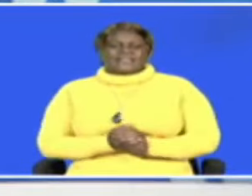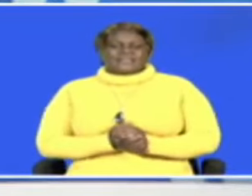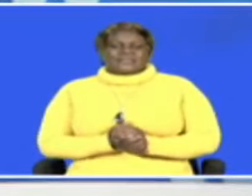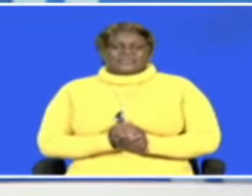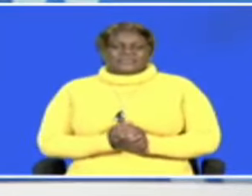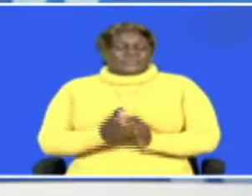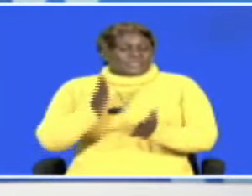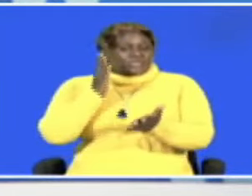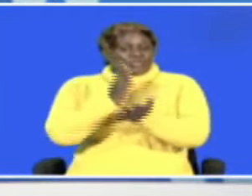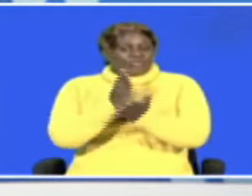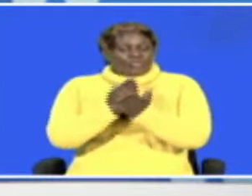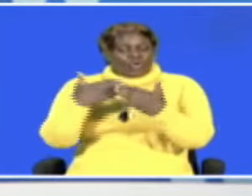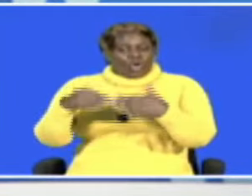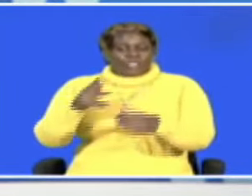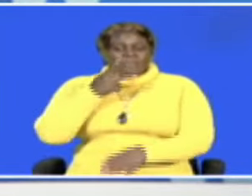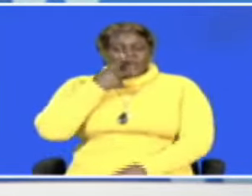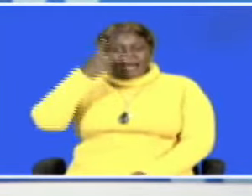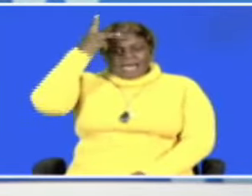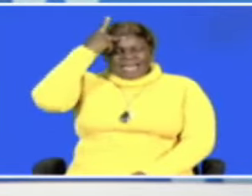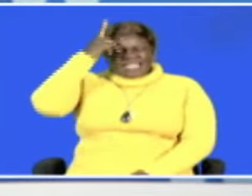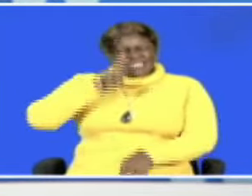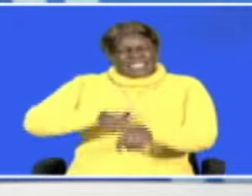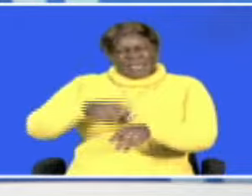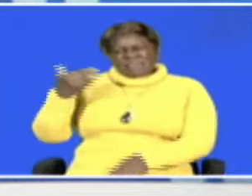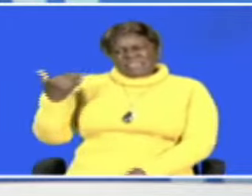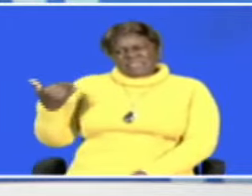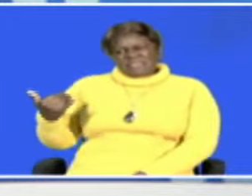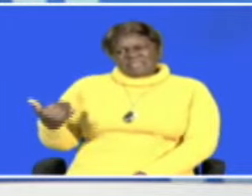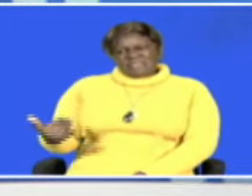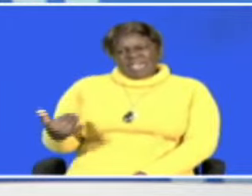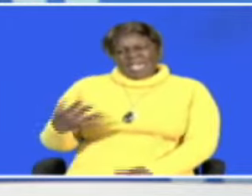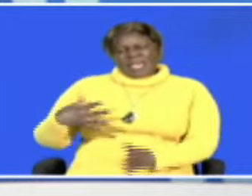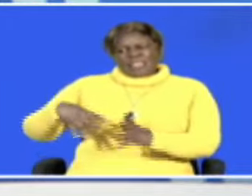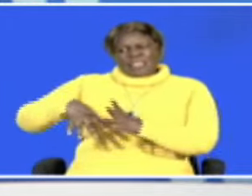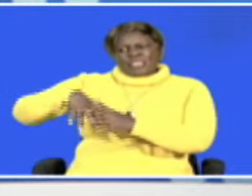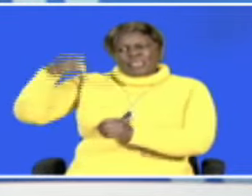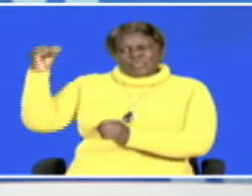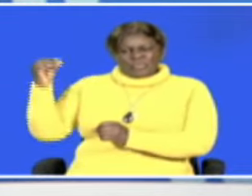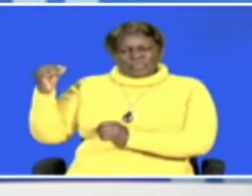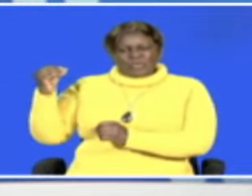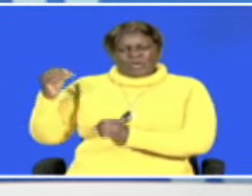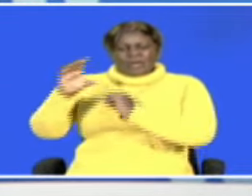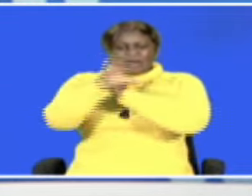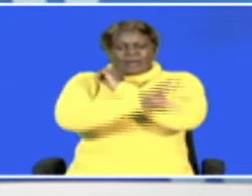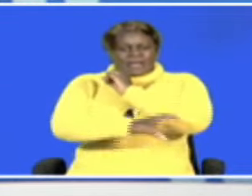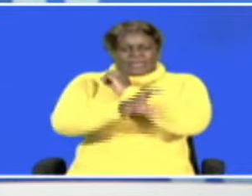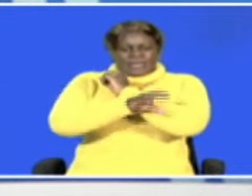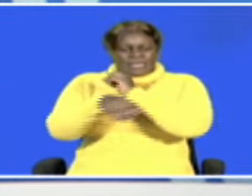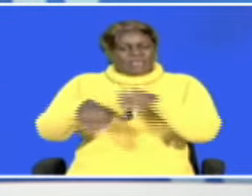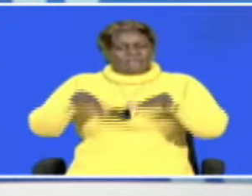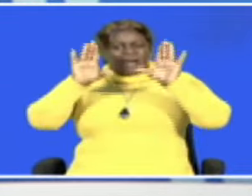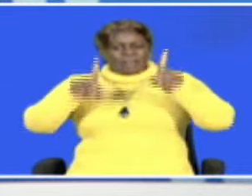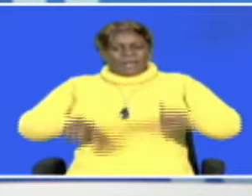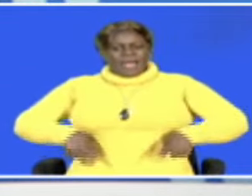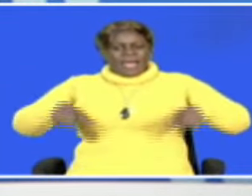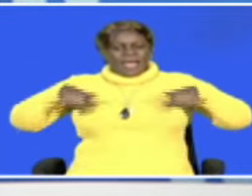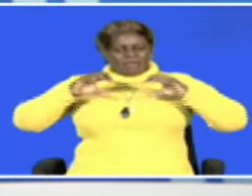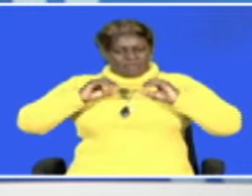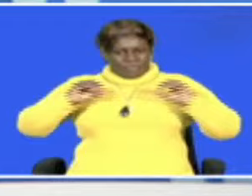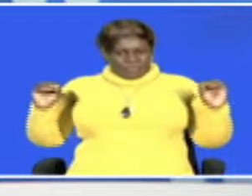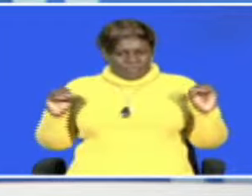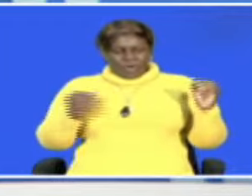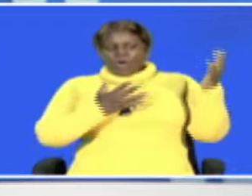Na mnalichi ya kuwapoteza wazazi katika umri mdogo na kutorokea nchi asiyokuwa na fahamu, hajakata tamaa maishani.